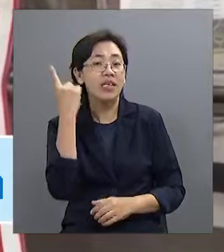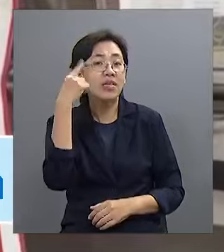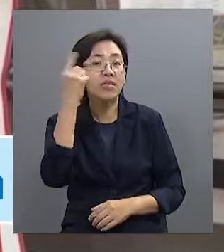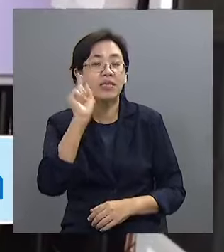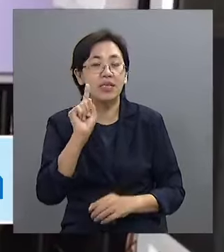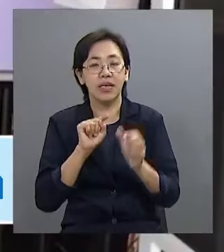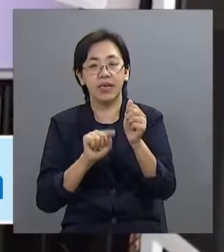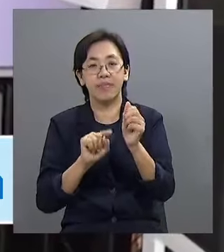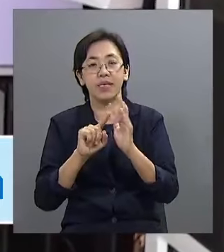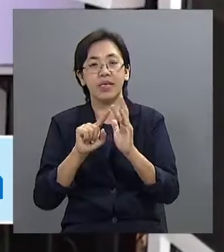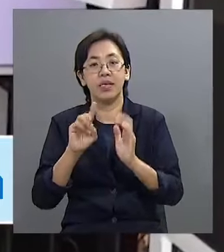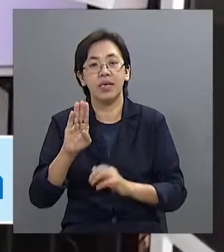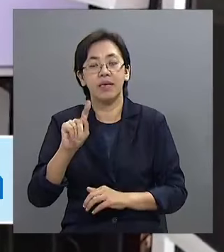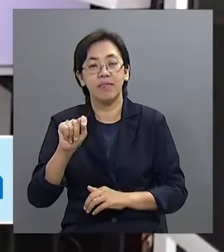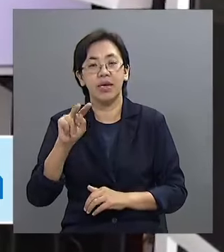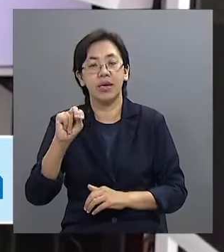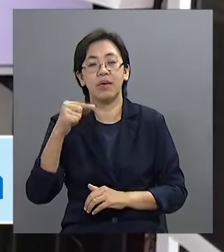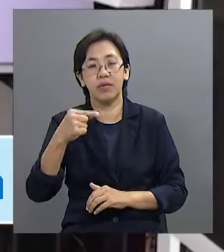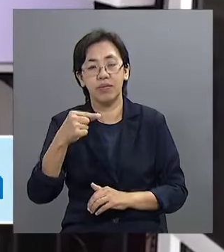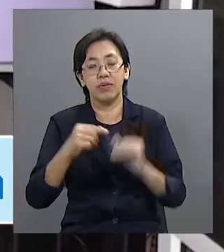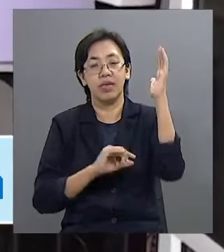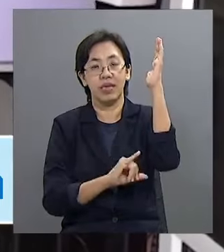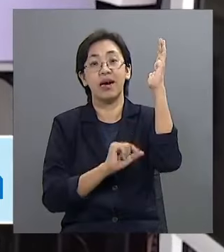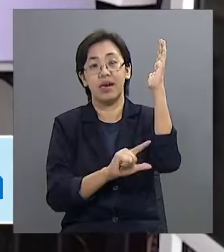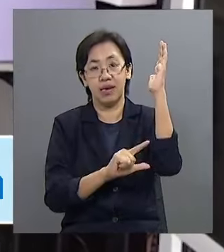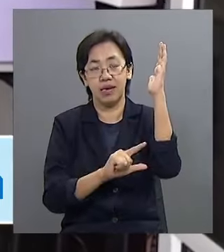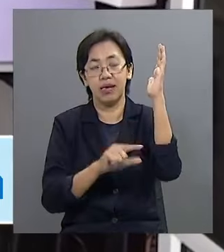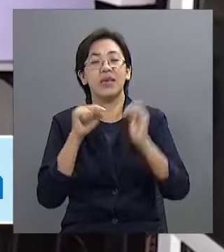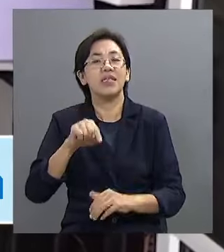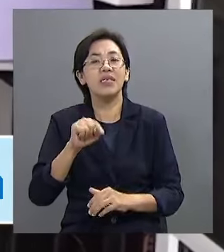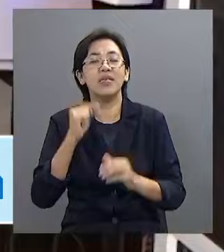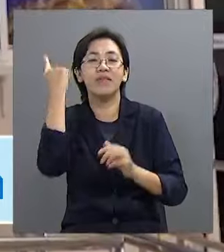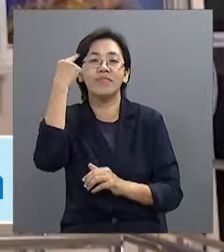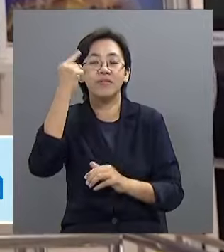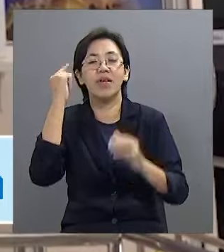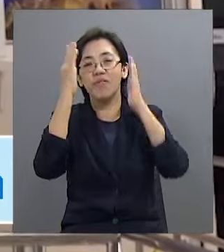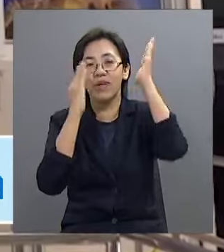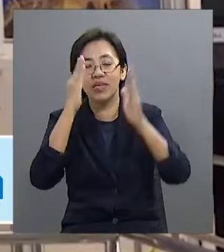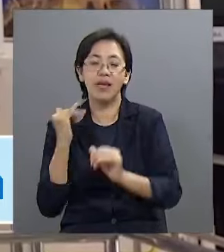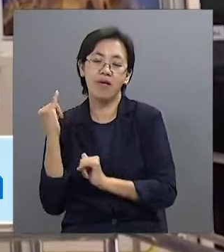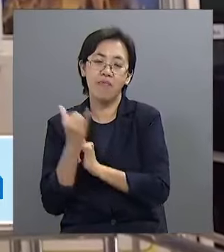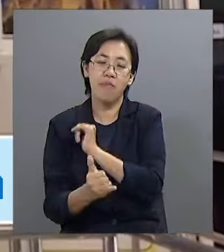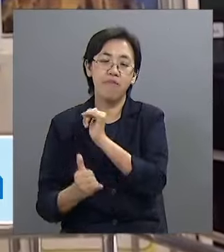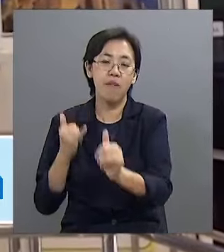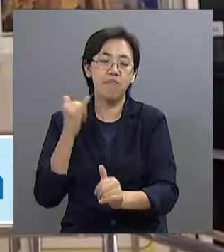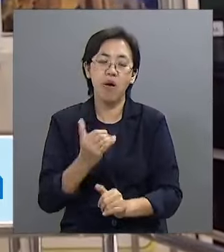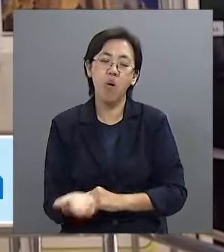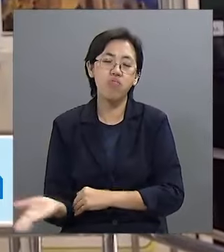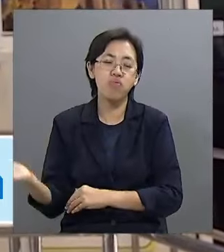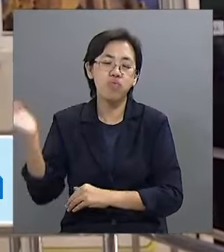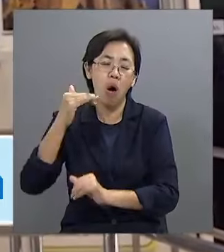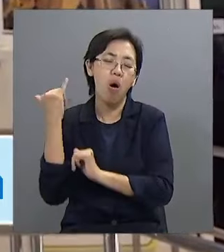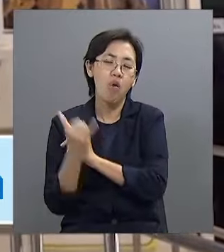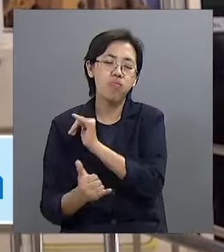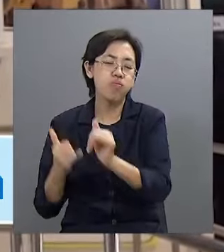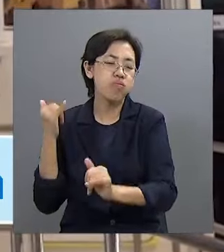ะลาครับที่ด่านพรมแดนอำเภอเบตงก็มีนักท่องเที่ยวชาวมาเลเซียครับทยอยเดินทางเข้ามาตลอดทั้งวันเลยนะครับช่วงนี้ส่วนใหญ่ครับเข